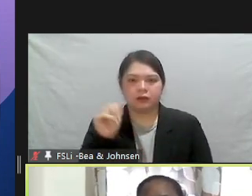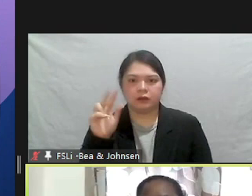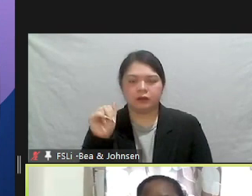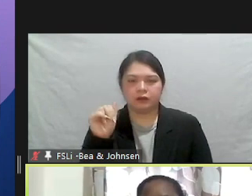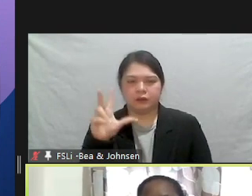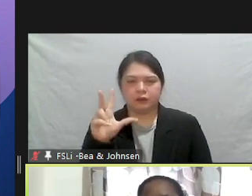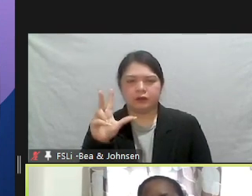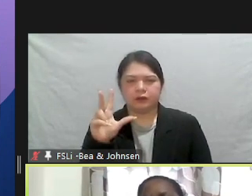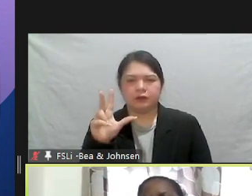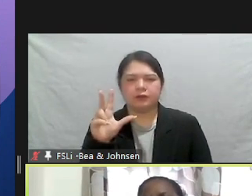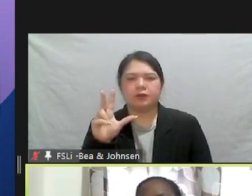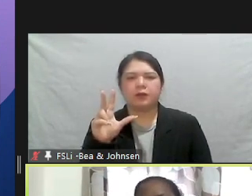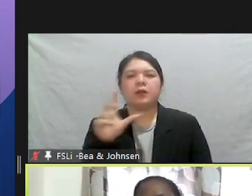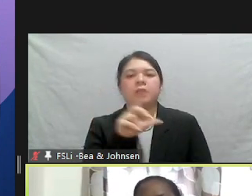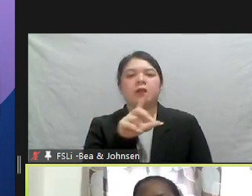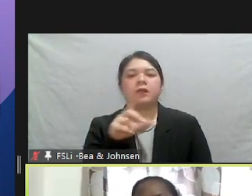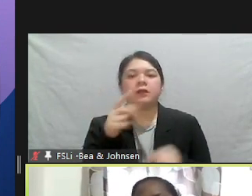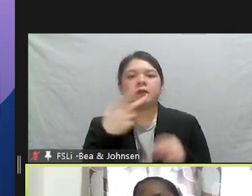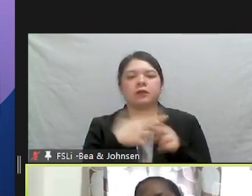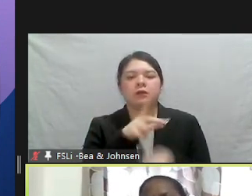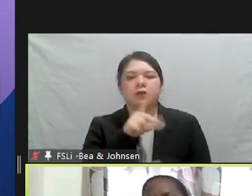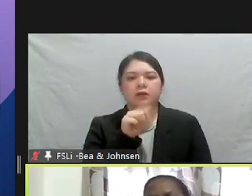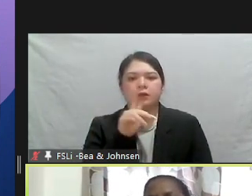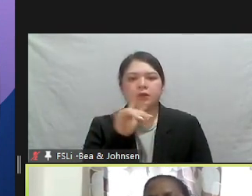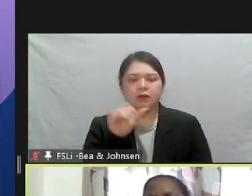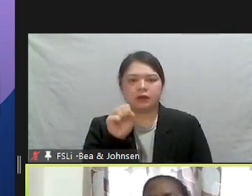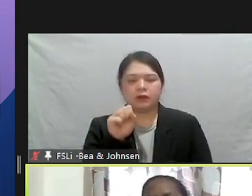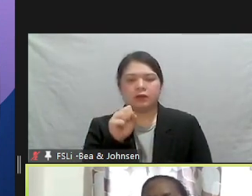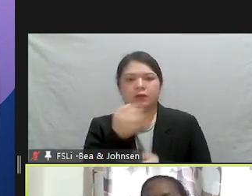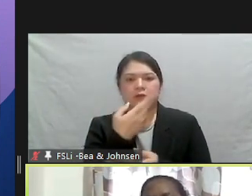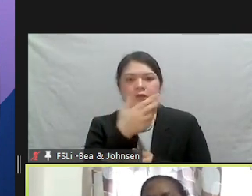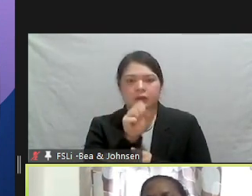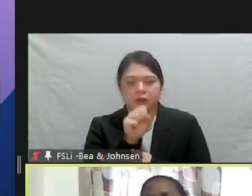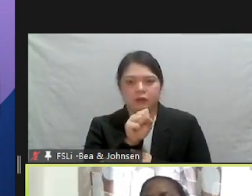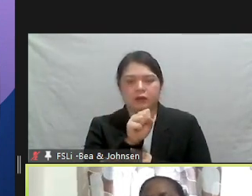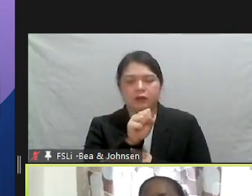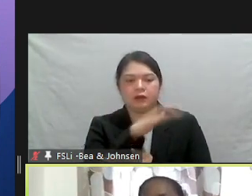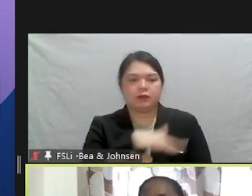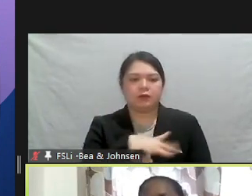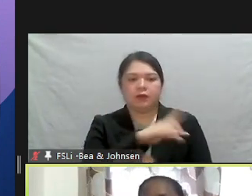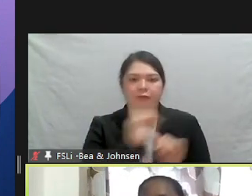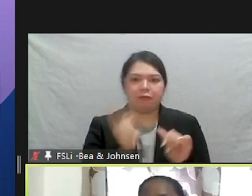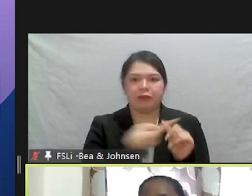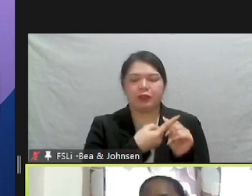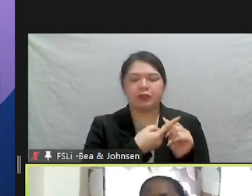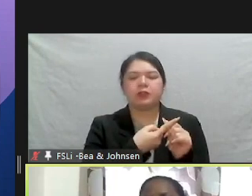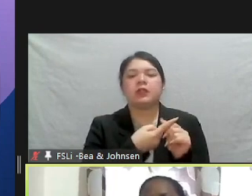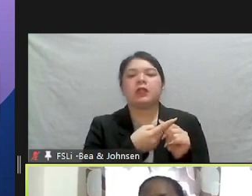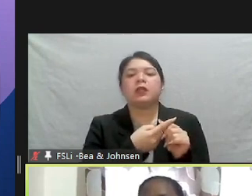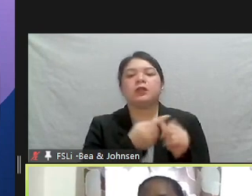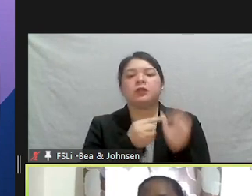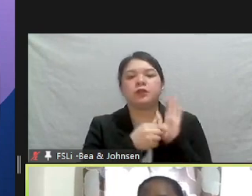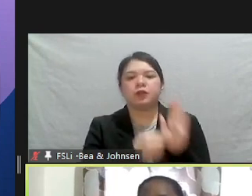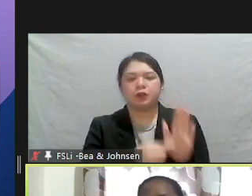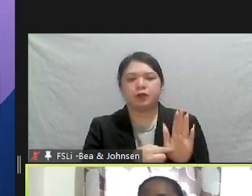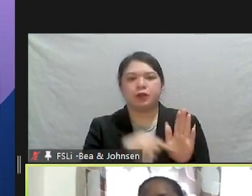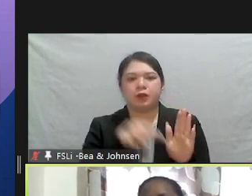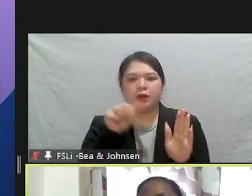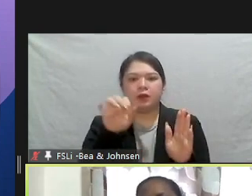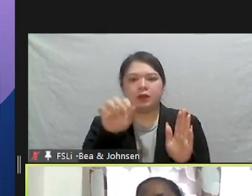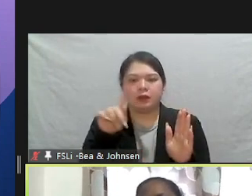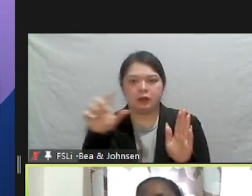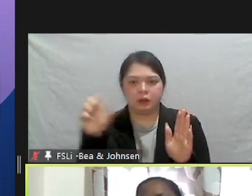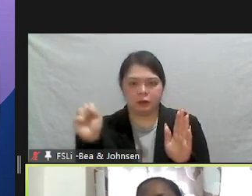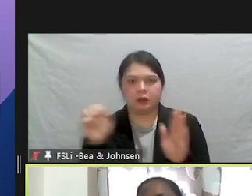High School, isa kami naging pilot area upang isabuhay ang IKSPs.